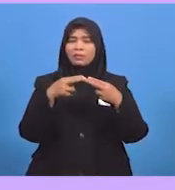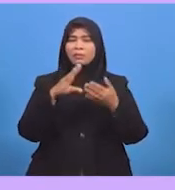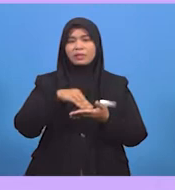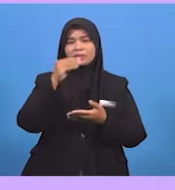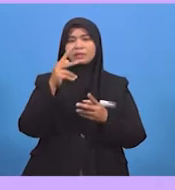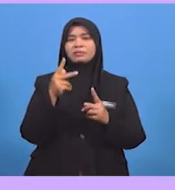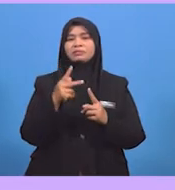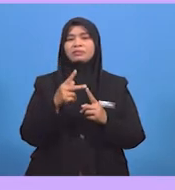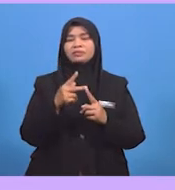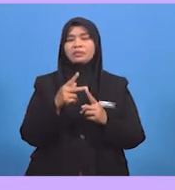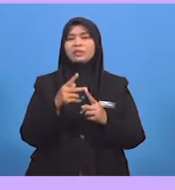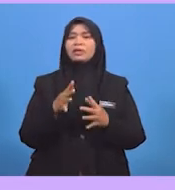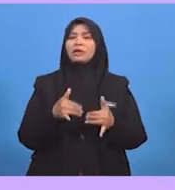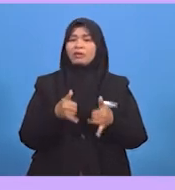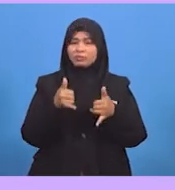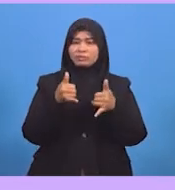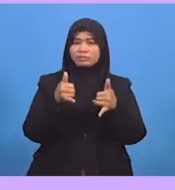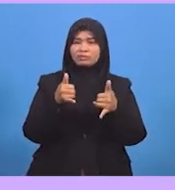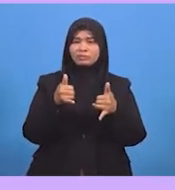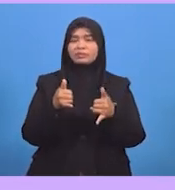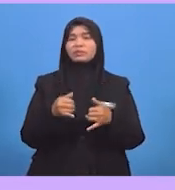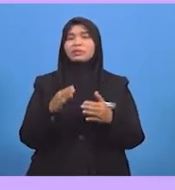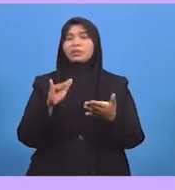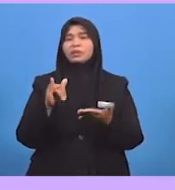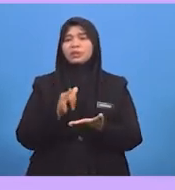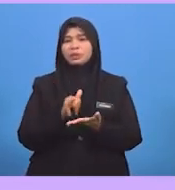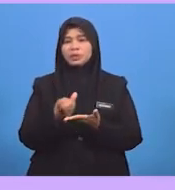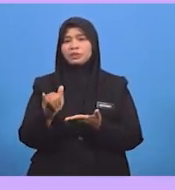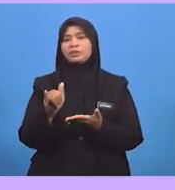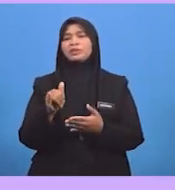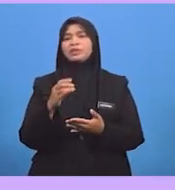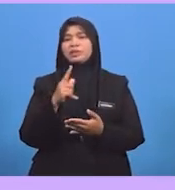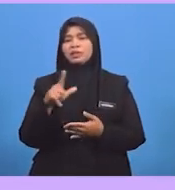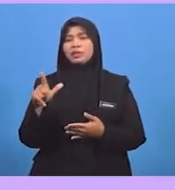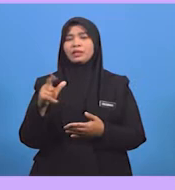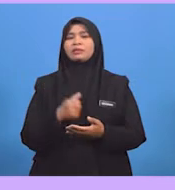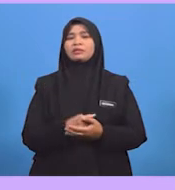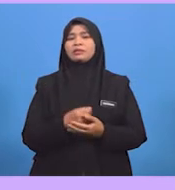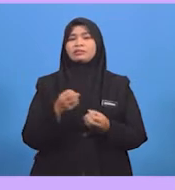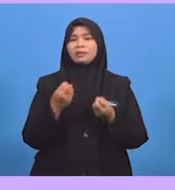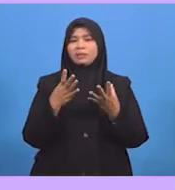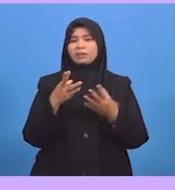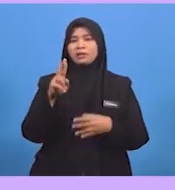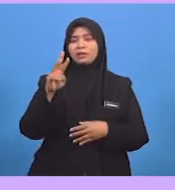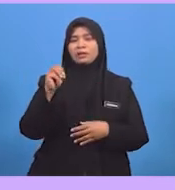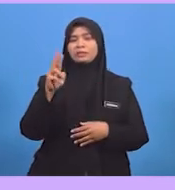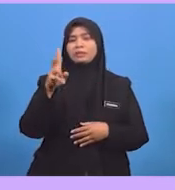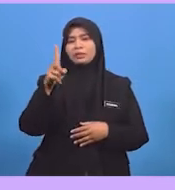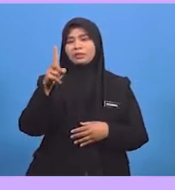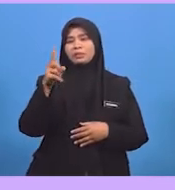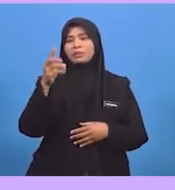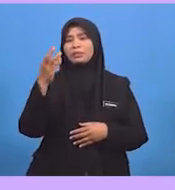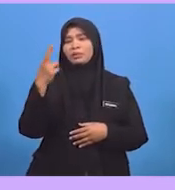ini, yuran pembelajaran untuk ijazah kejuruteraan adalah sebanyak